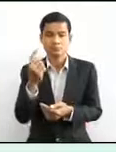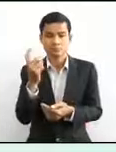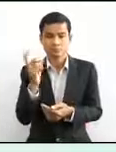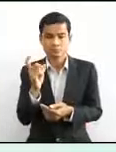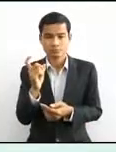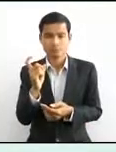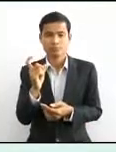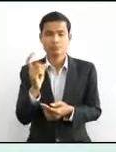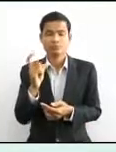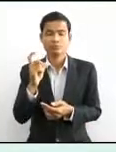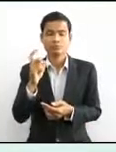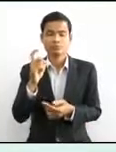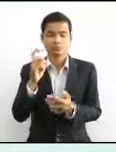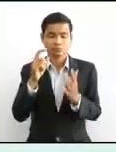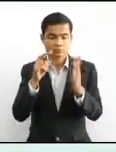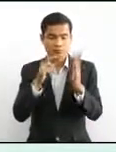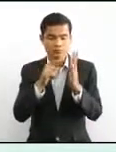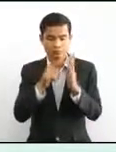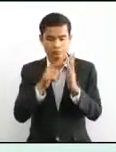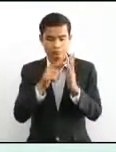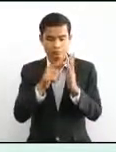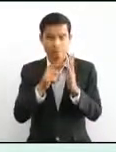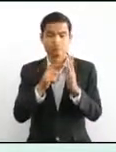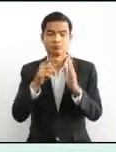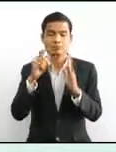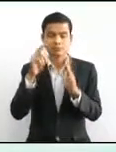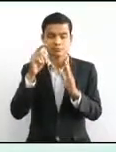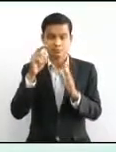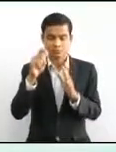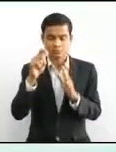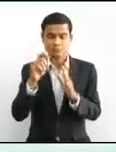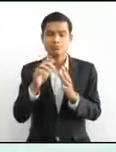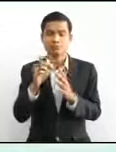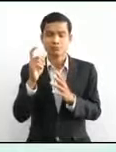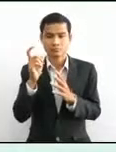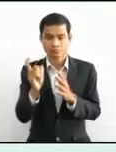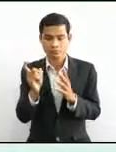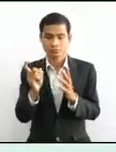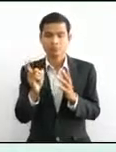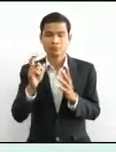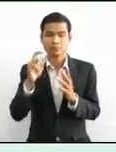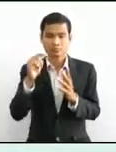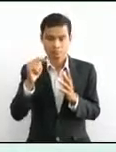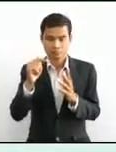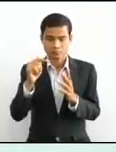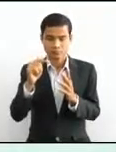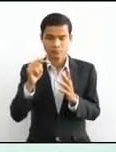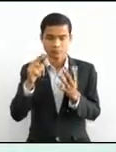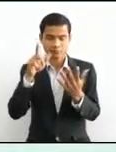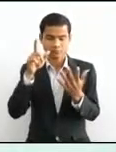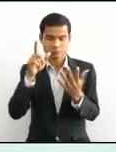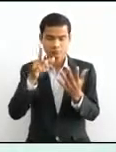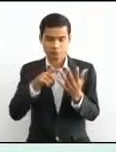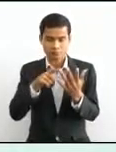o pho rơ pho pho nừng ngó phong bên